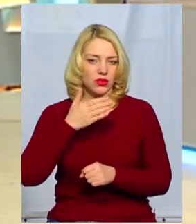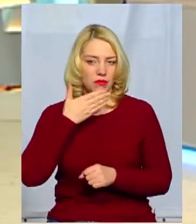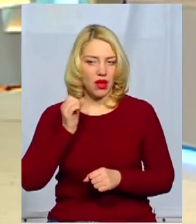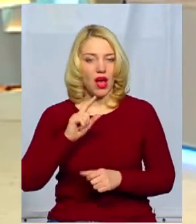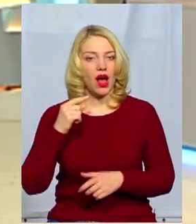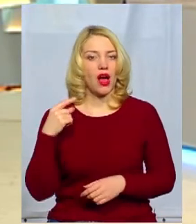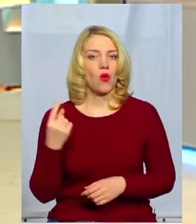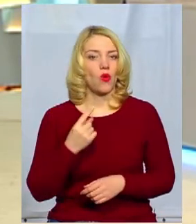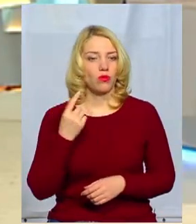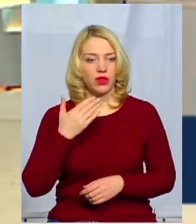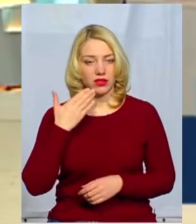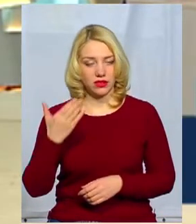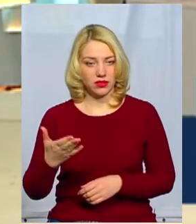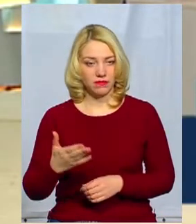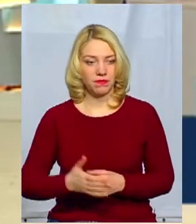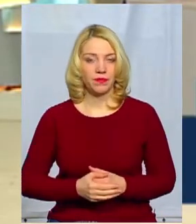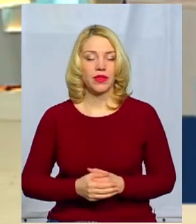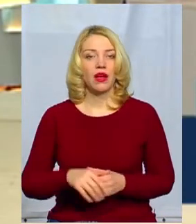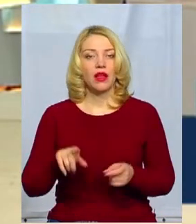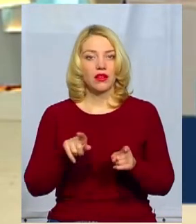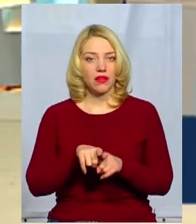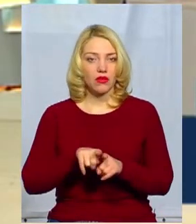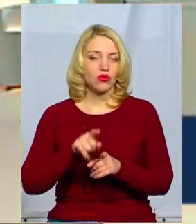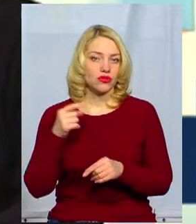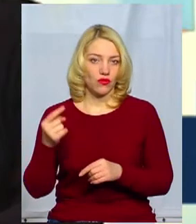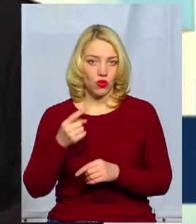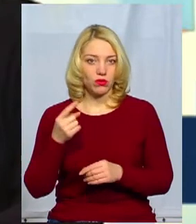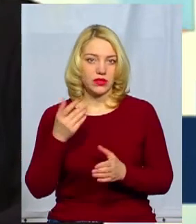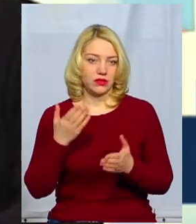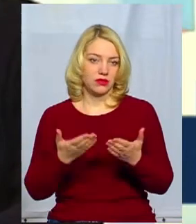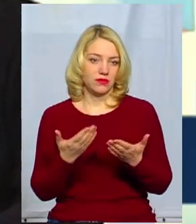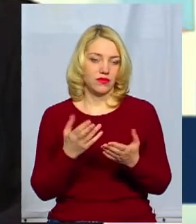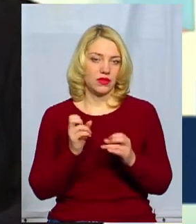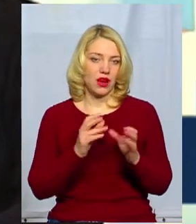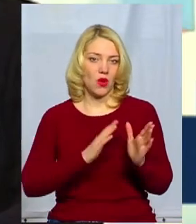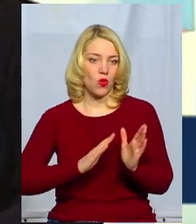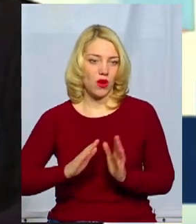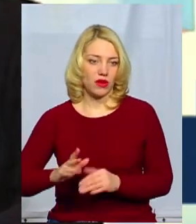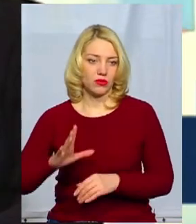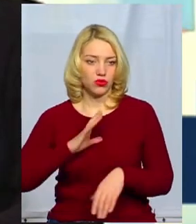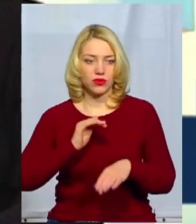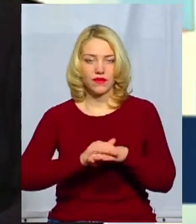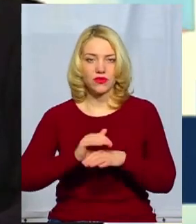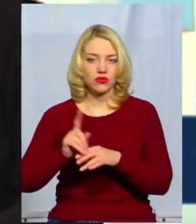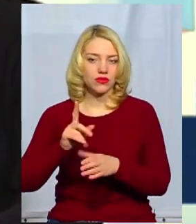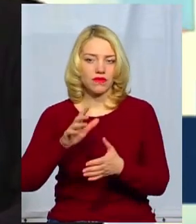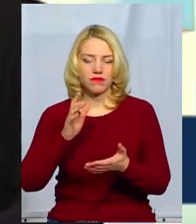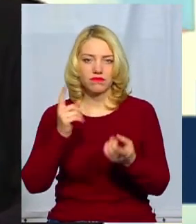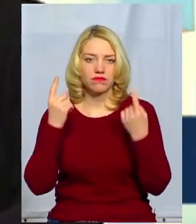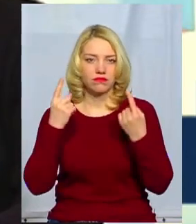області? В області також, в принципі, щоб регулярно були зафіксовані такі